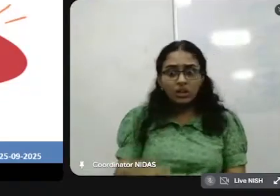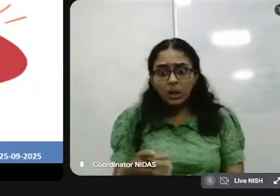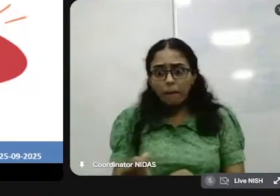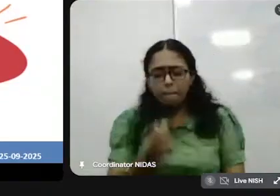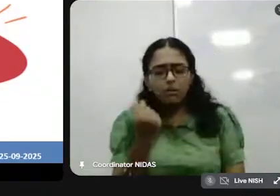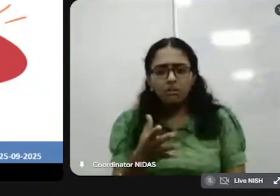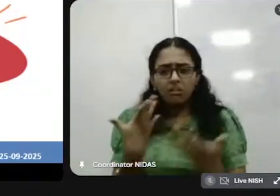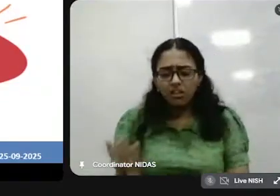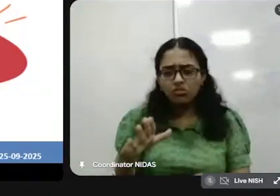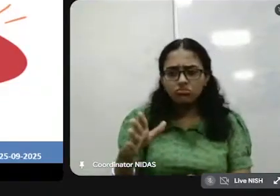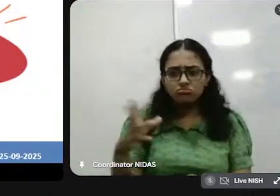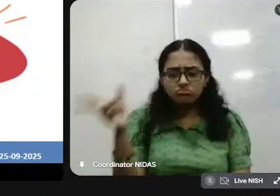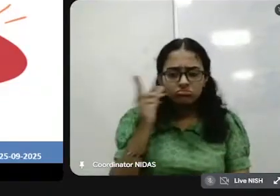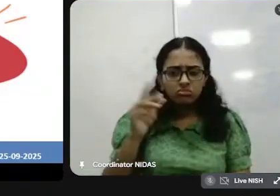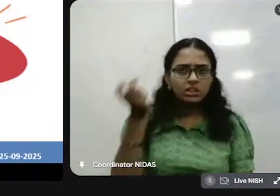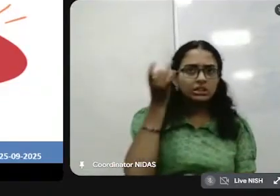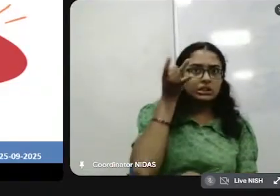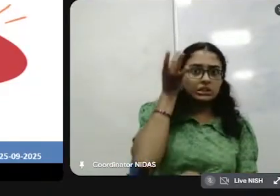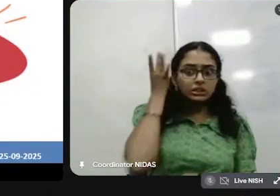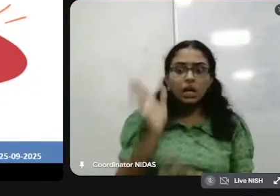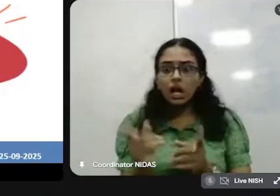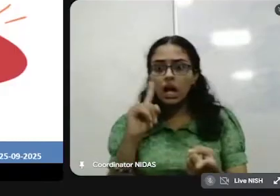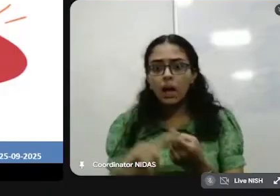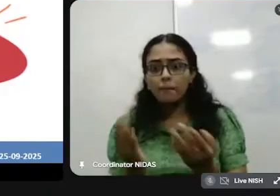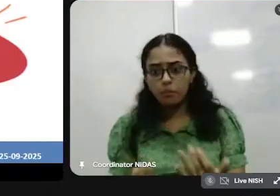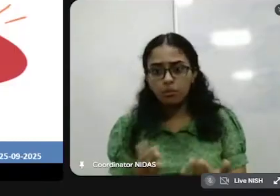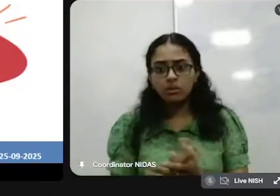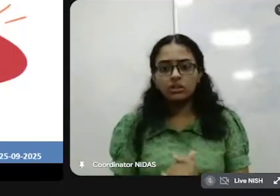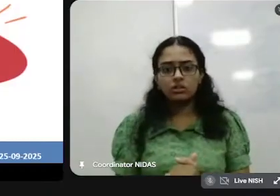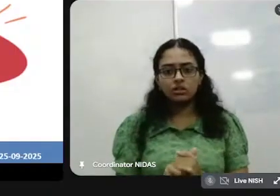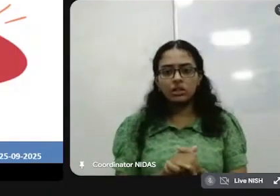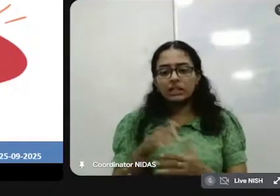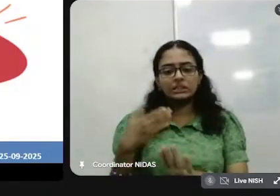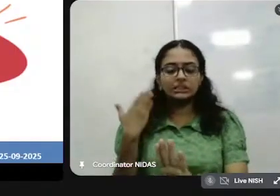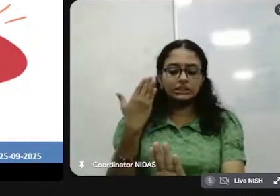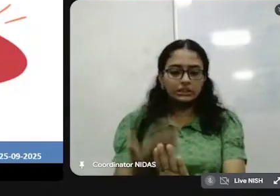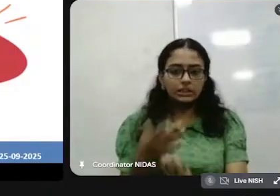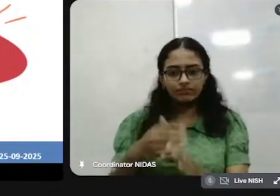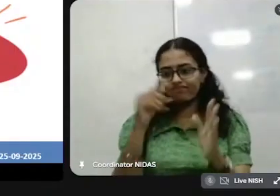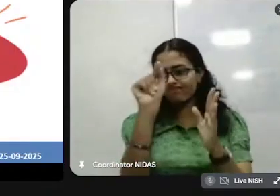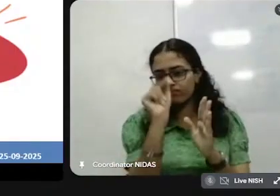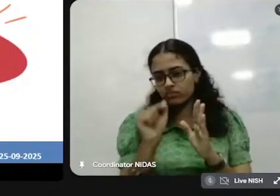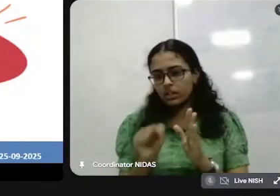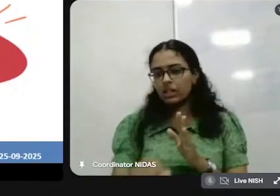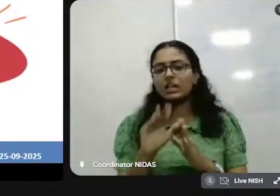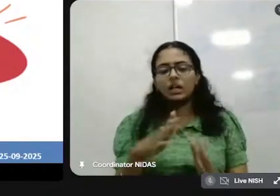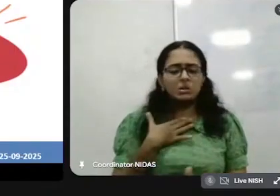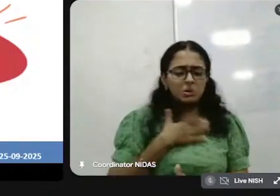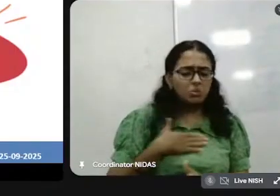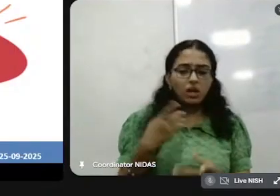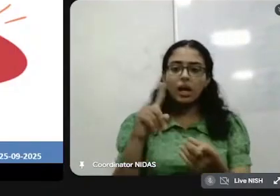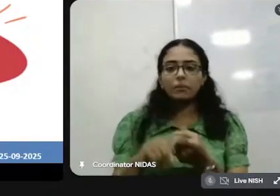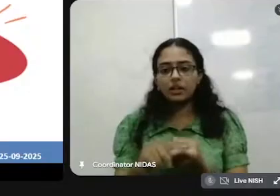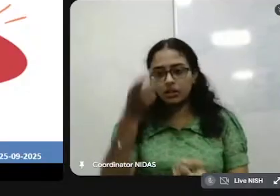ദേഷ്യം വരിക, ക്ഷമയോടെ നിന്ന് നമ്മളെ കേൾക്കാനായിട്ട് പറ്റുന്നുണ്ടാവില്ലായിരിക്കാം. ഓക്കെ, അപ്പൊ ഇത്രയുമാണ് പ്രധാനമായിട്ടും ഇമോഷണലി വരുന്ന ബുദ്ധിമുട്ടുകൾ